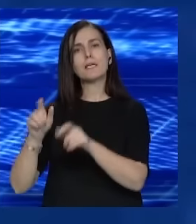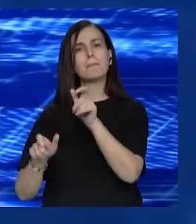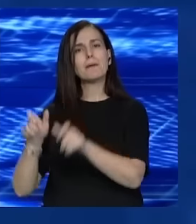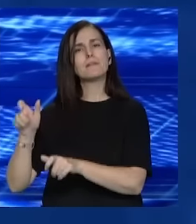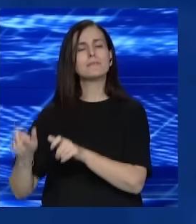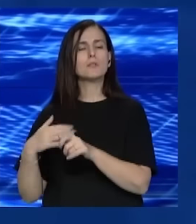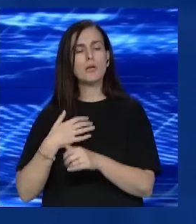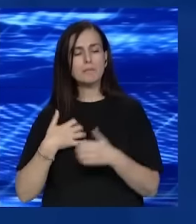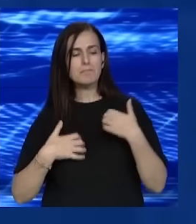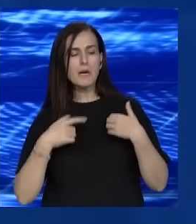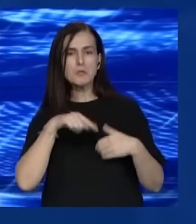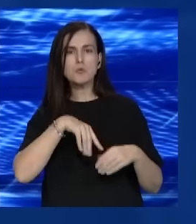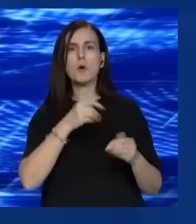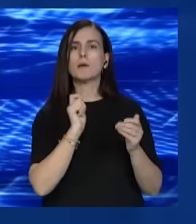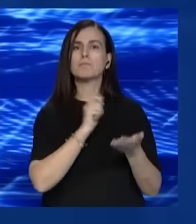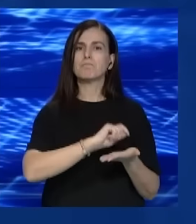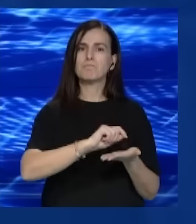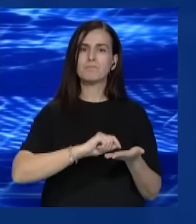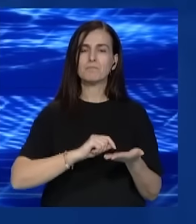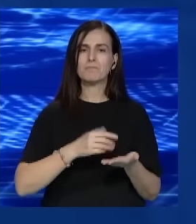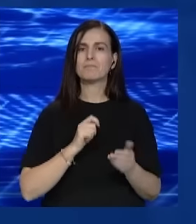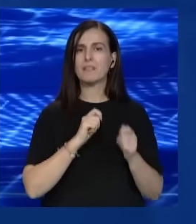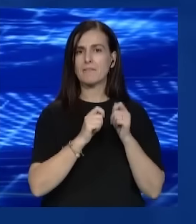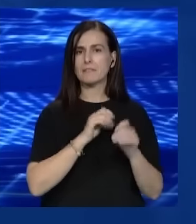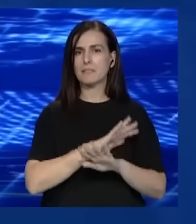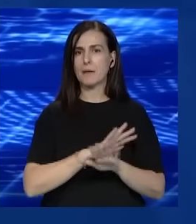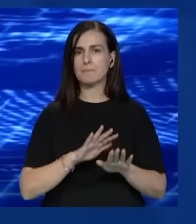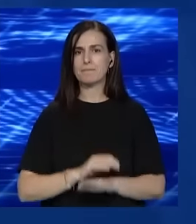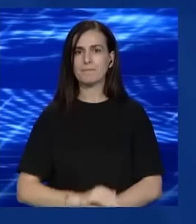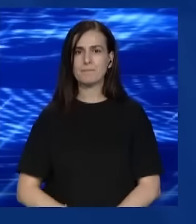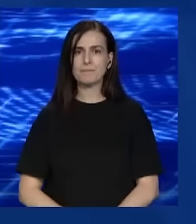interes 15 drejtues dhe ish drejtues policie.